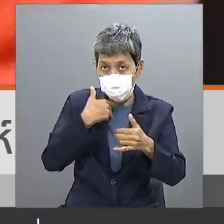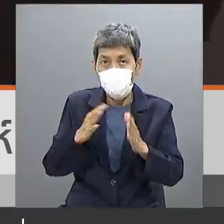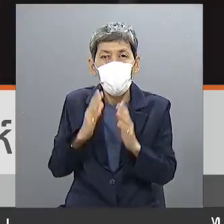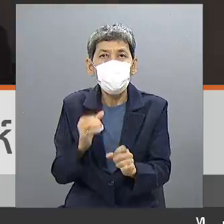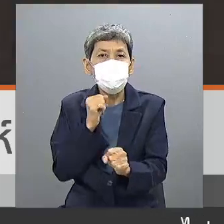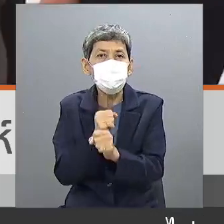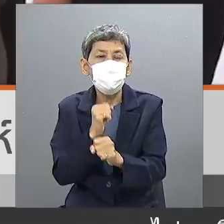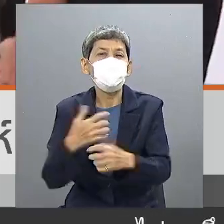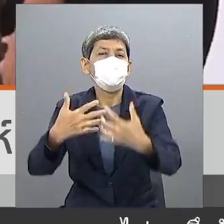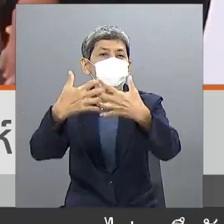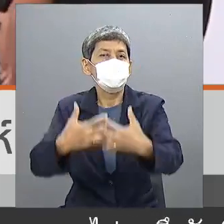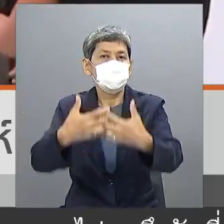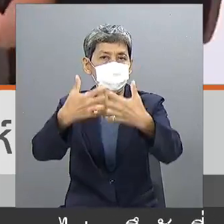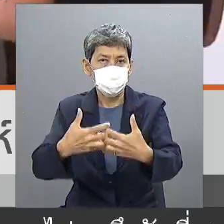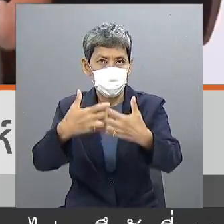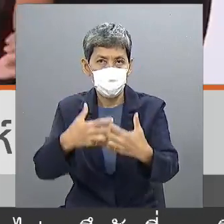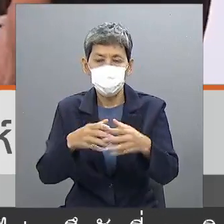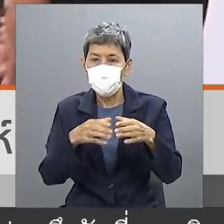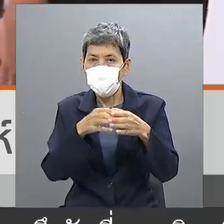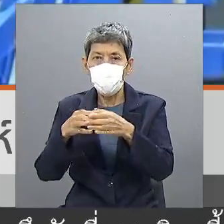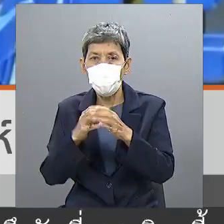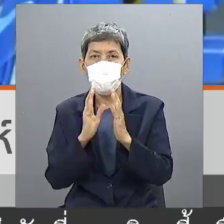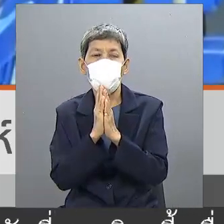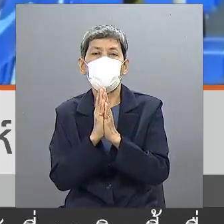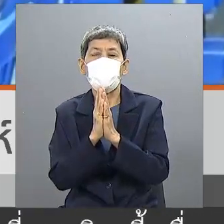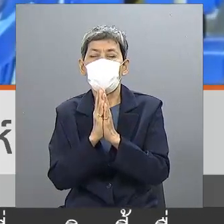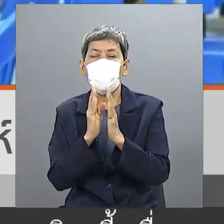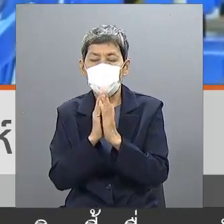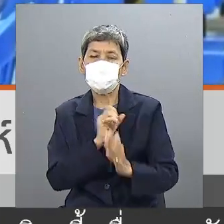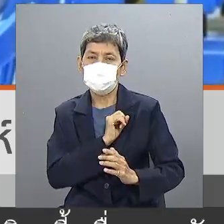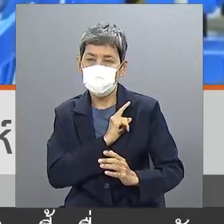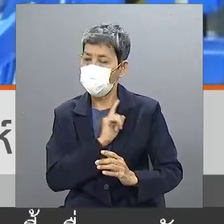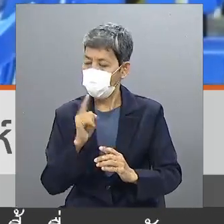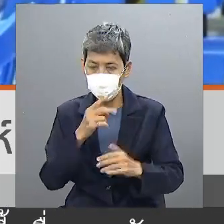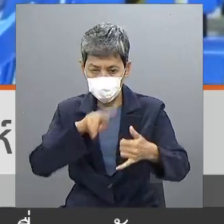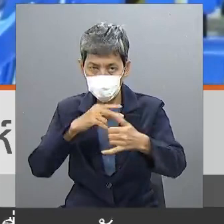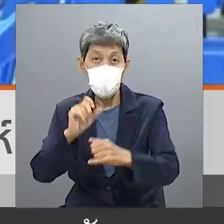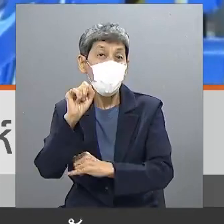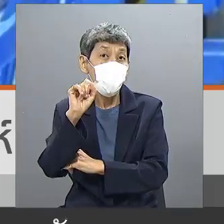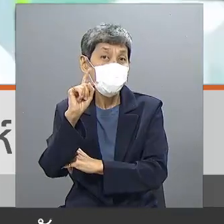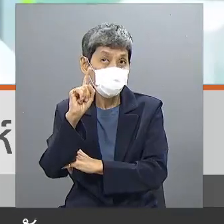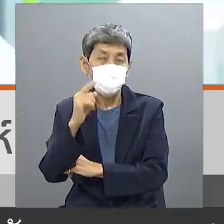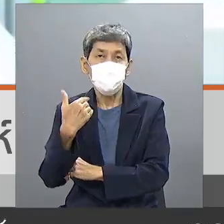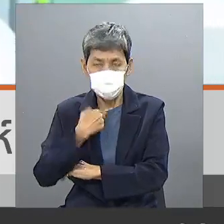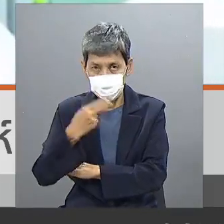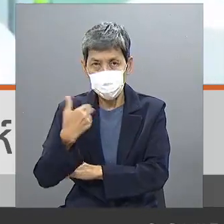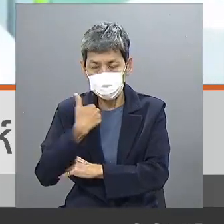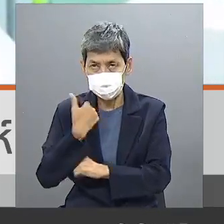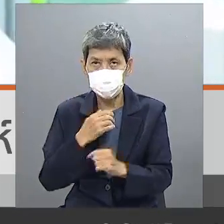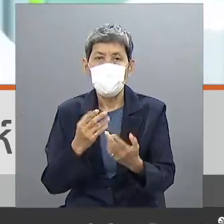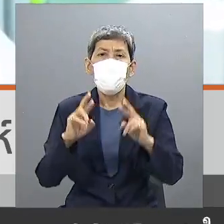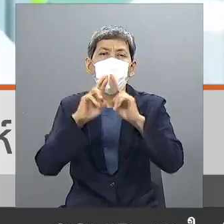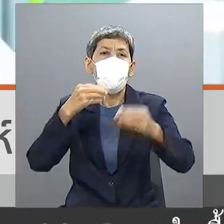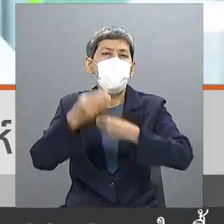กรรมและสมาชิกกลุ่มศาสนาเป็นอันดับแรกเมื่อวันศุกร์ที่ผ่านมานครโฮจิมินห์สั่งให้ปิดร้านค้าร้านอาห